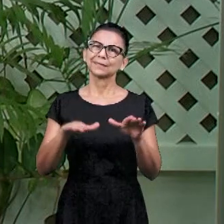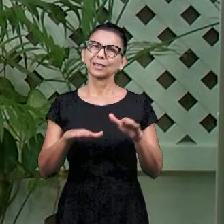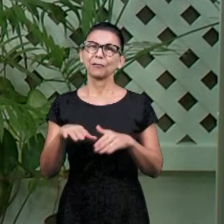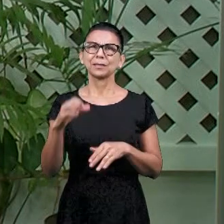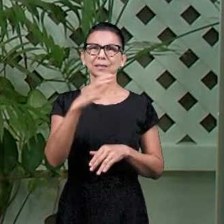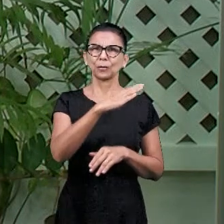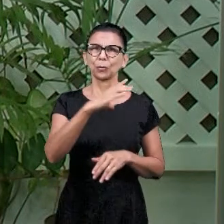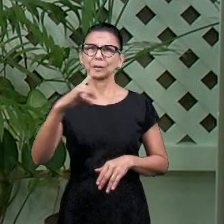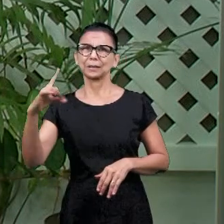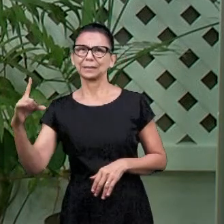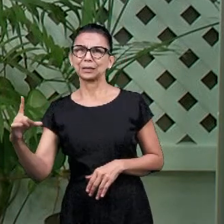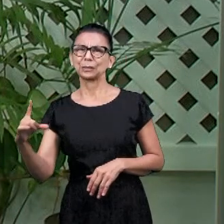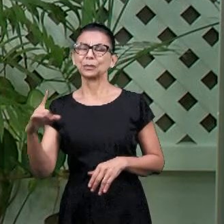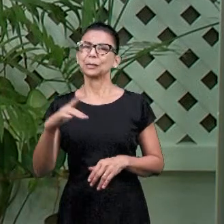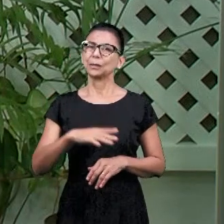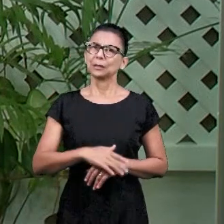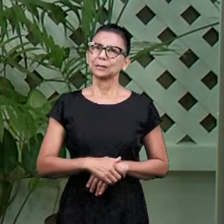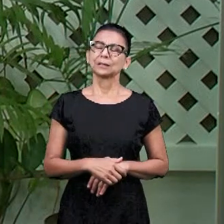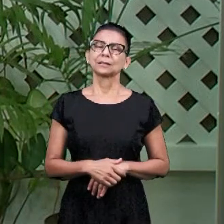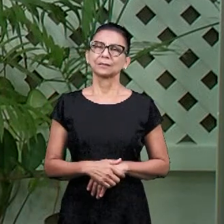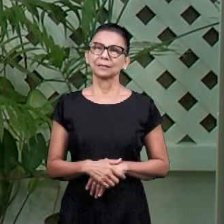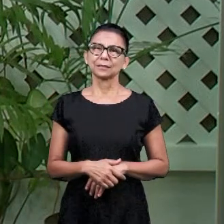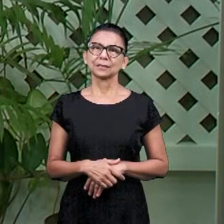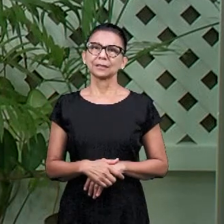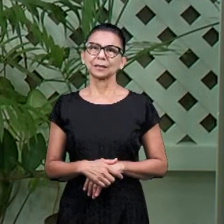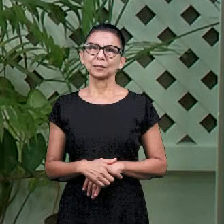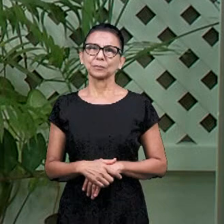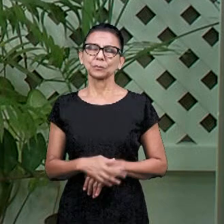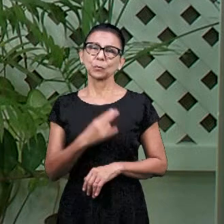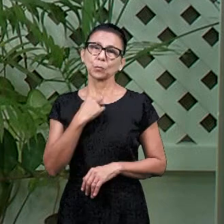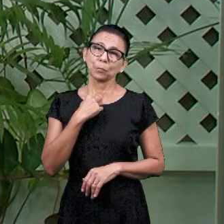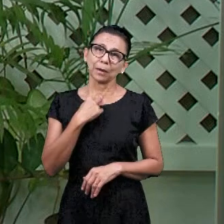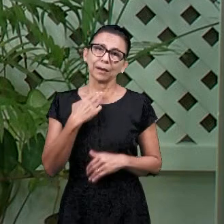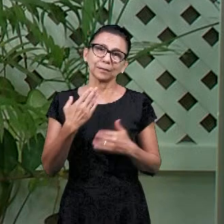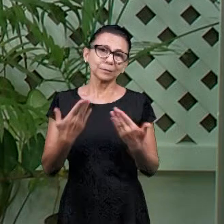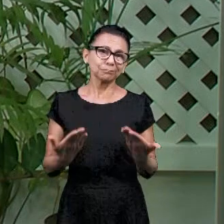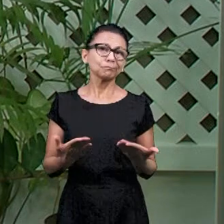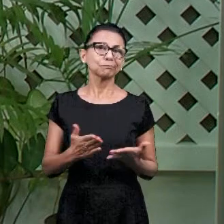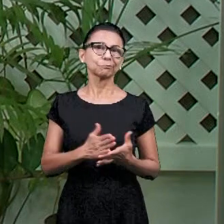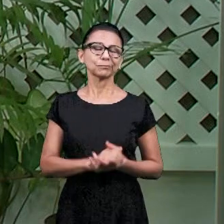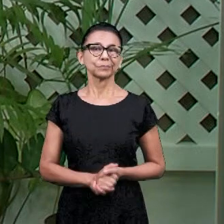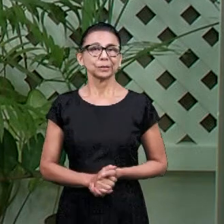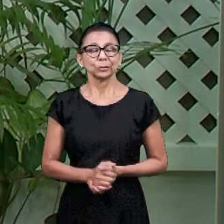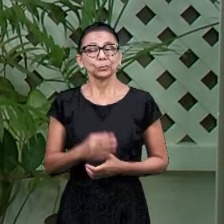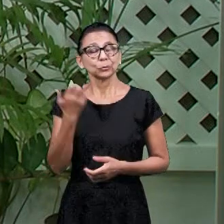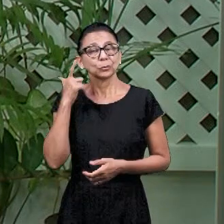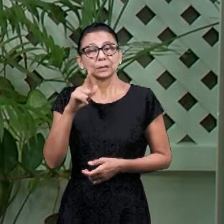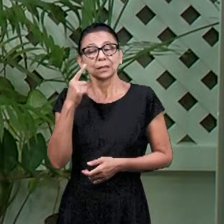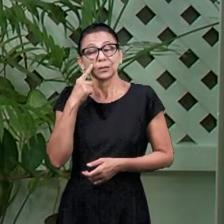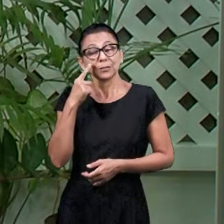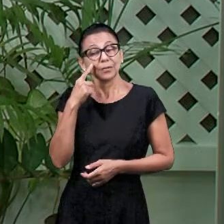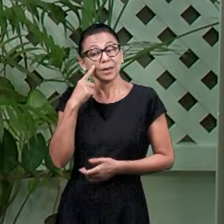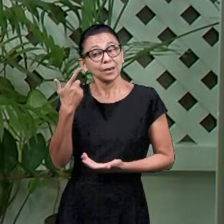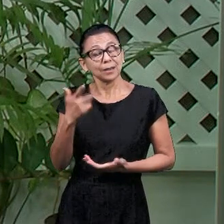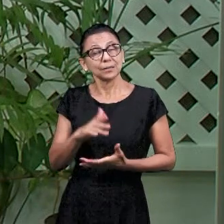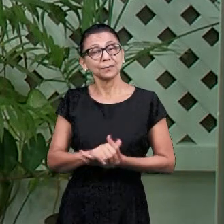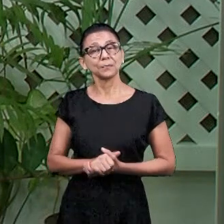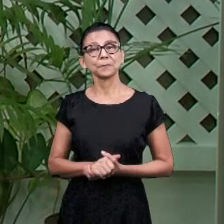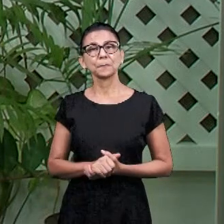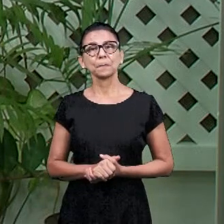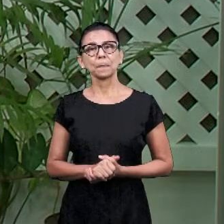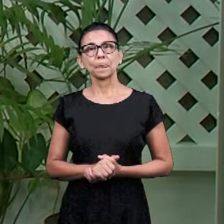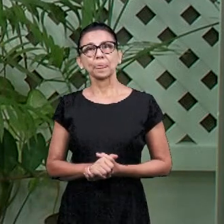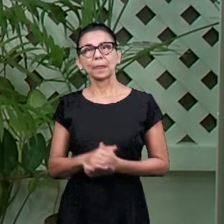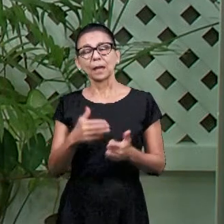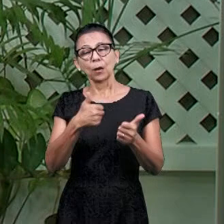plus petite de ce qu'il pourrait avoir. Peut-être la coordination est surchargée. Nous allons voir cela. Peut-être qu'il n'est